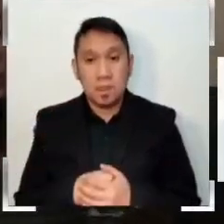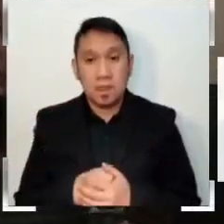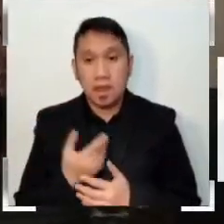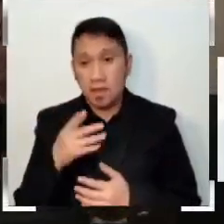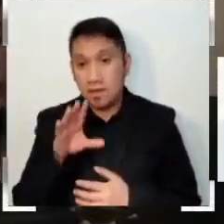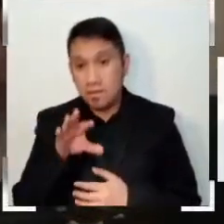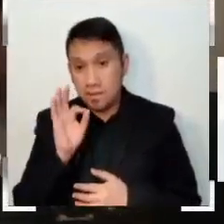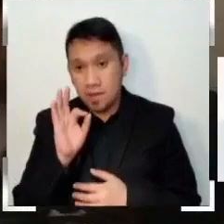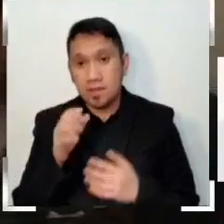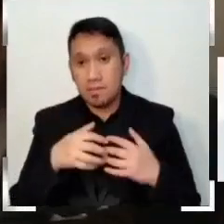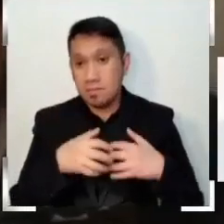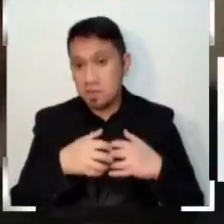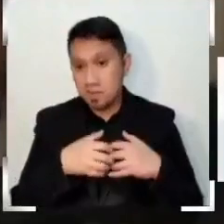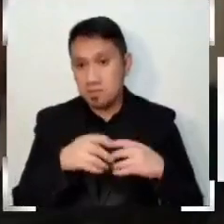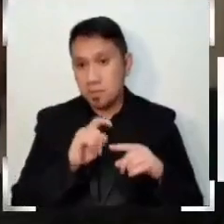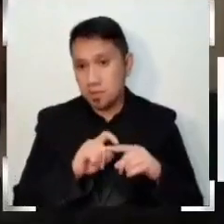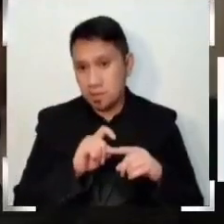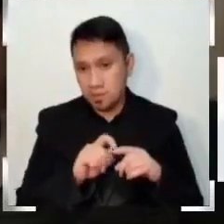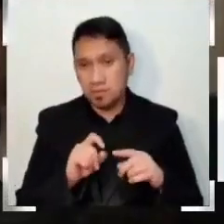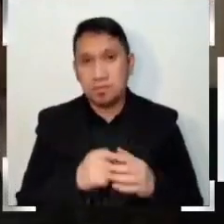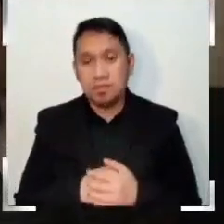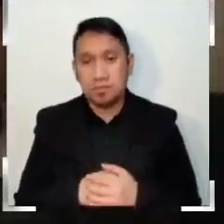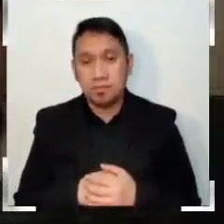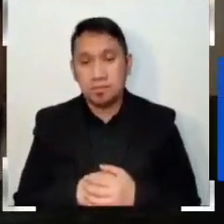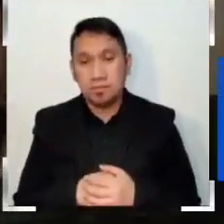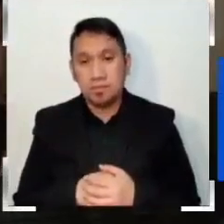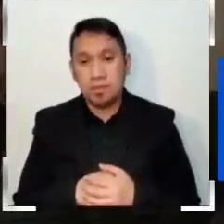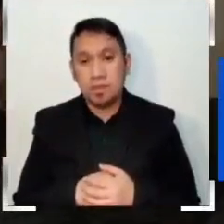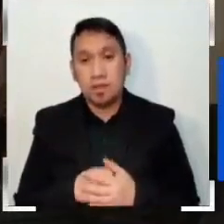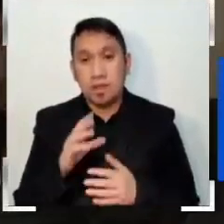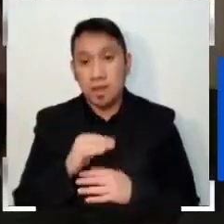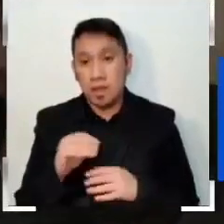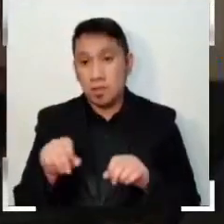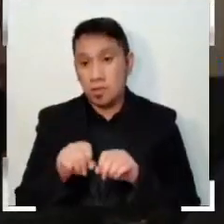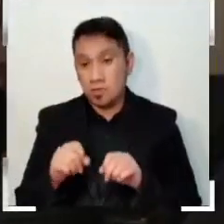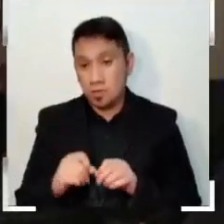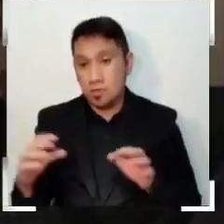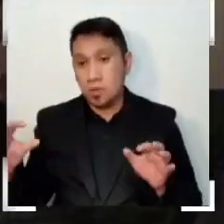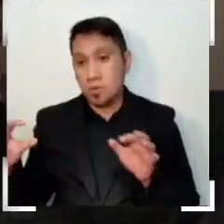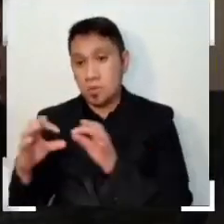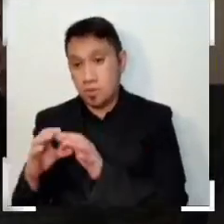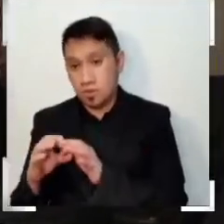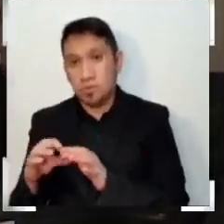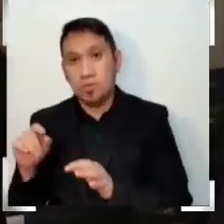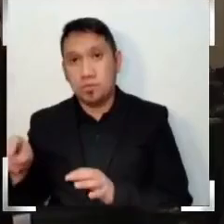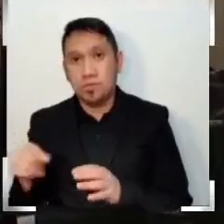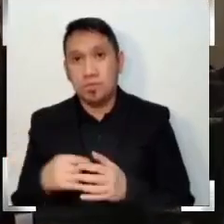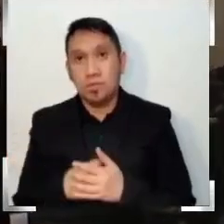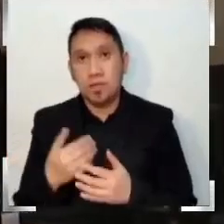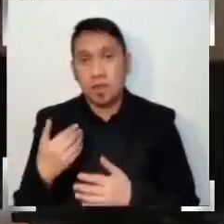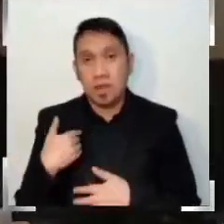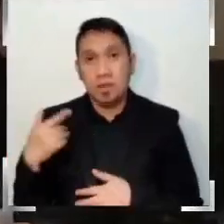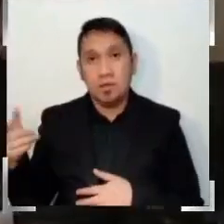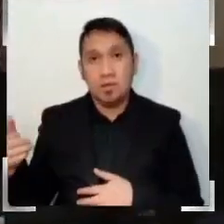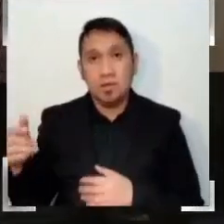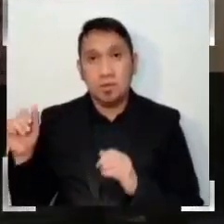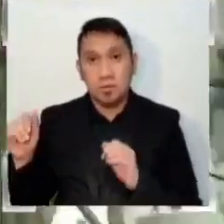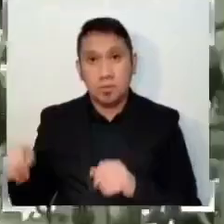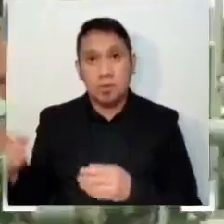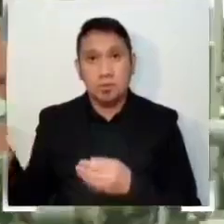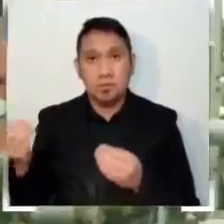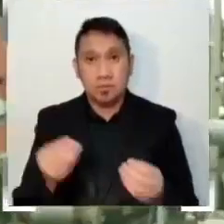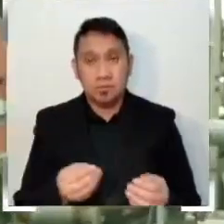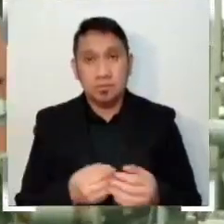ng generator para maisabak doon. Kakabit din sila sa Oriental. Kasi may oversupply sa Oriental, pwedeng ipasa papuntang